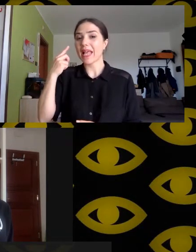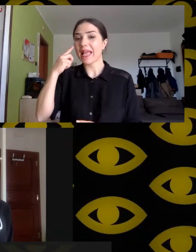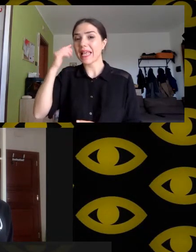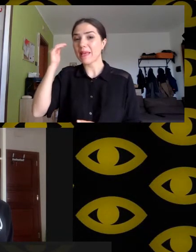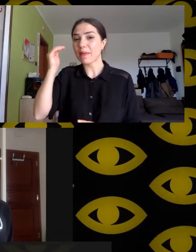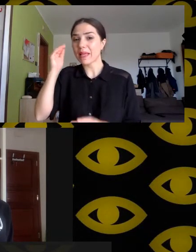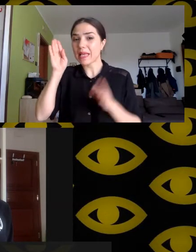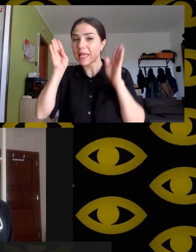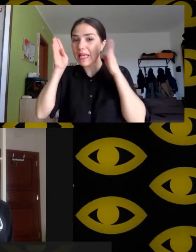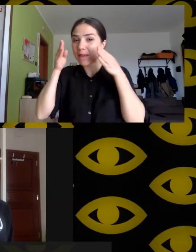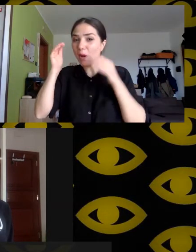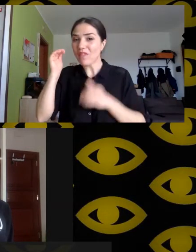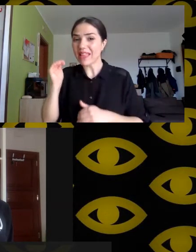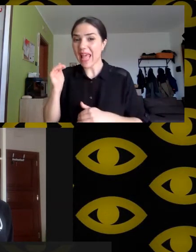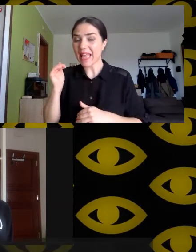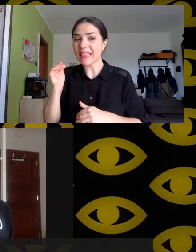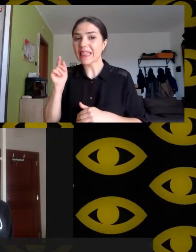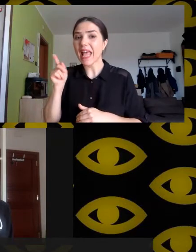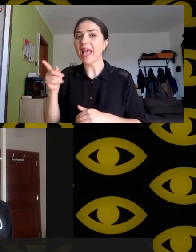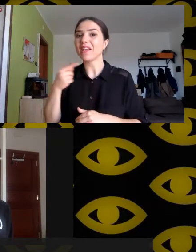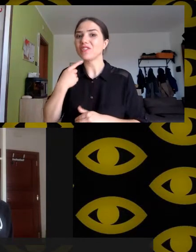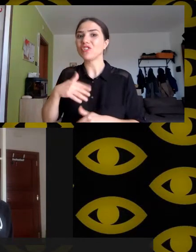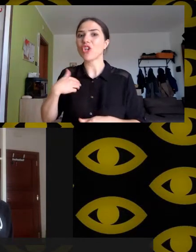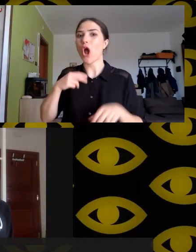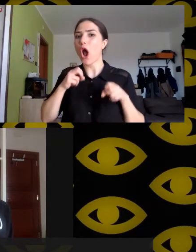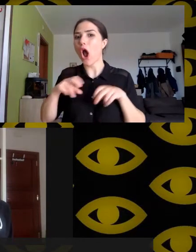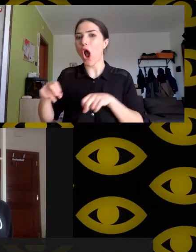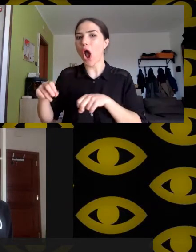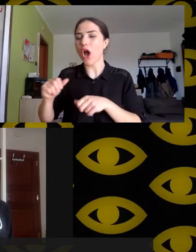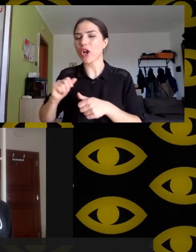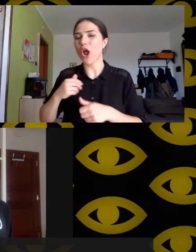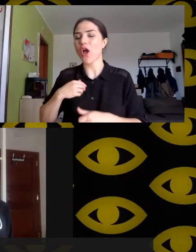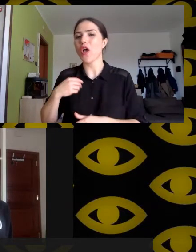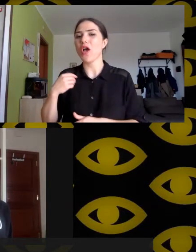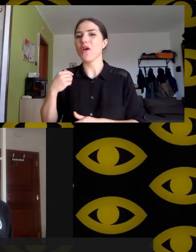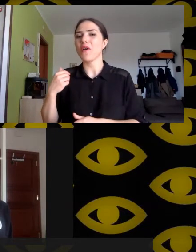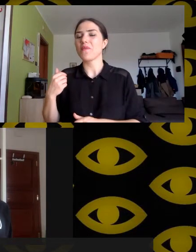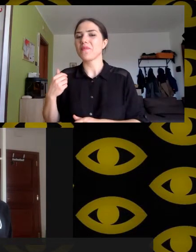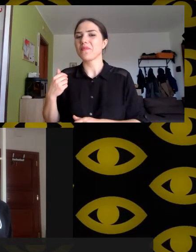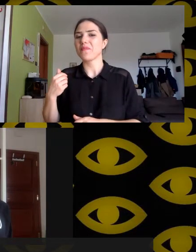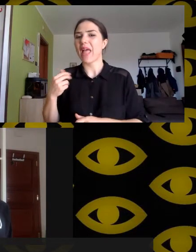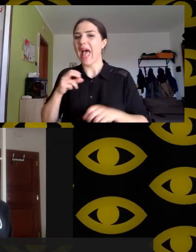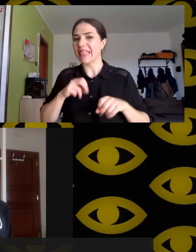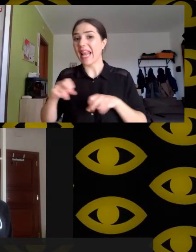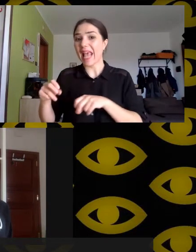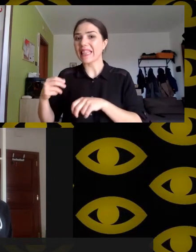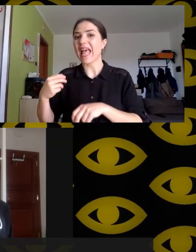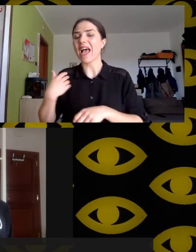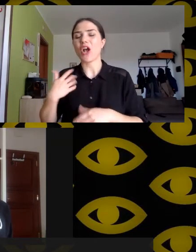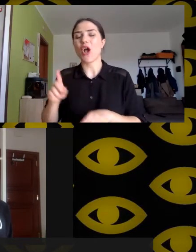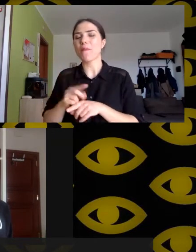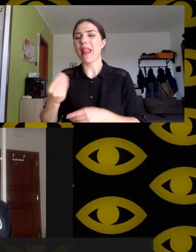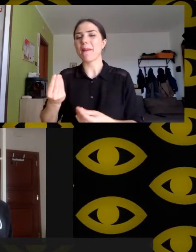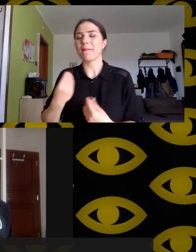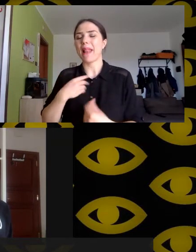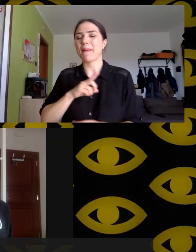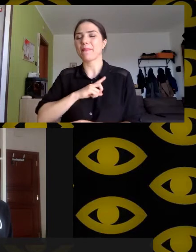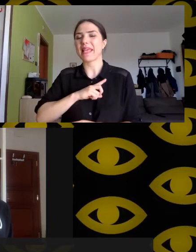mia libertà. Grande Annalisa. Commento anche di Cristina Carrara, che dice: se hai